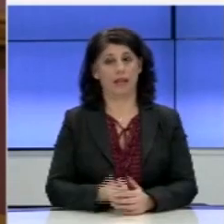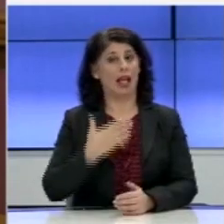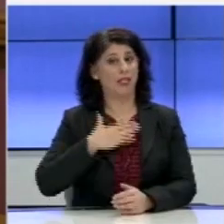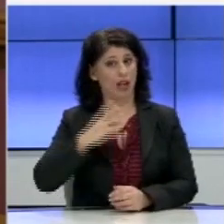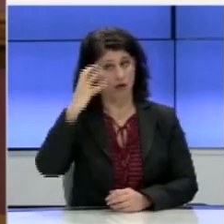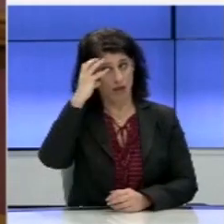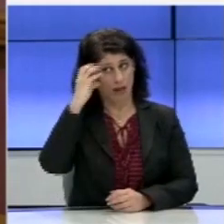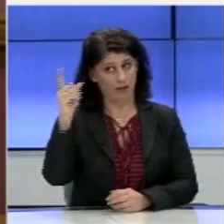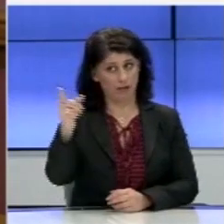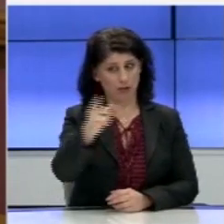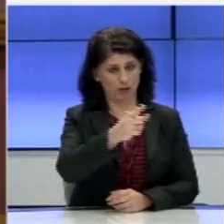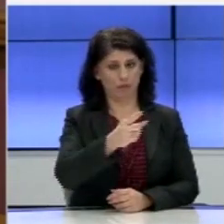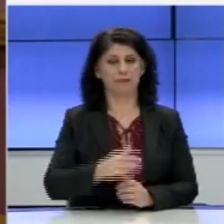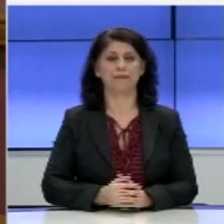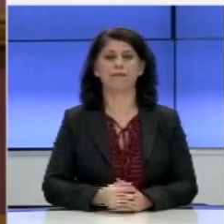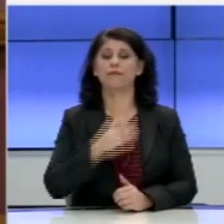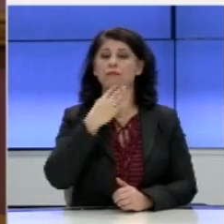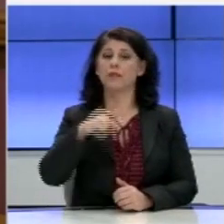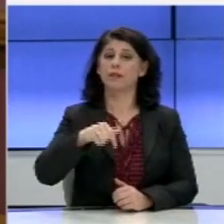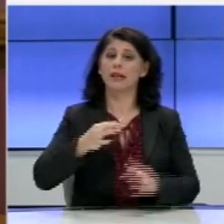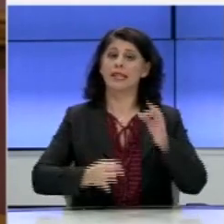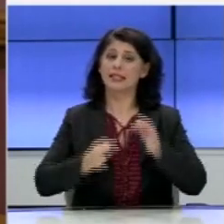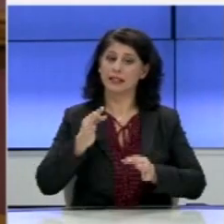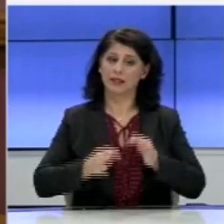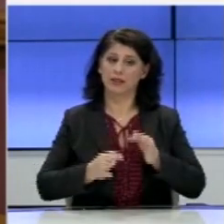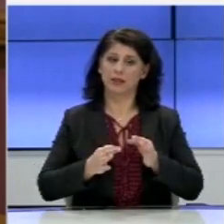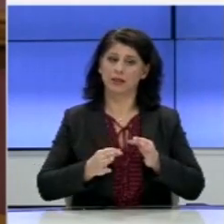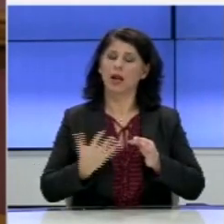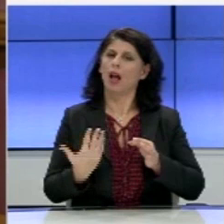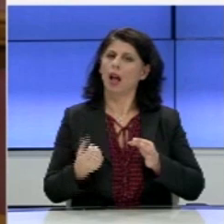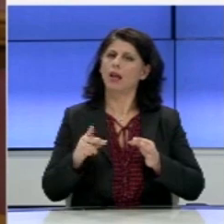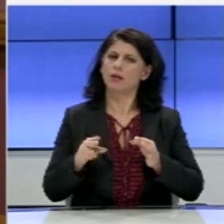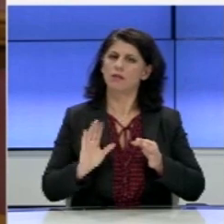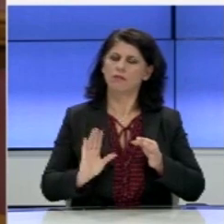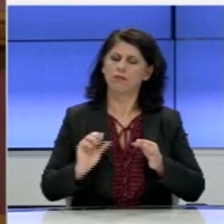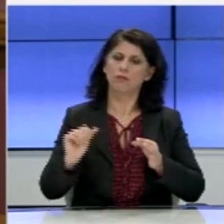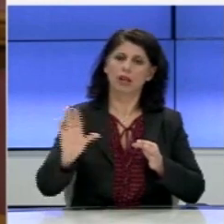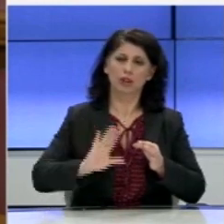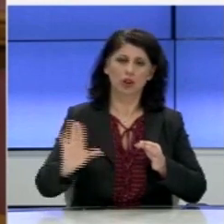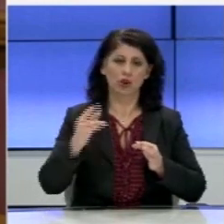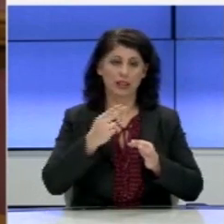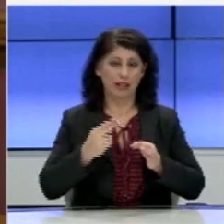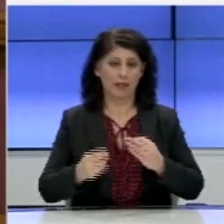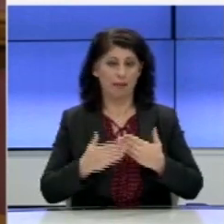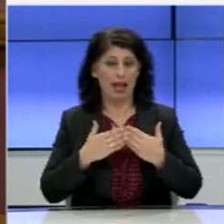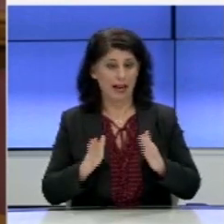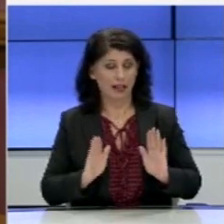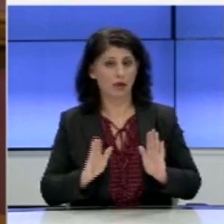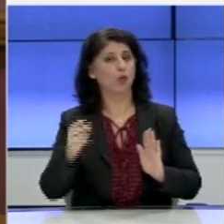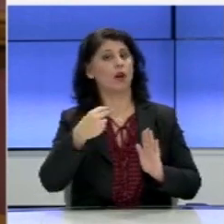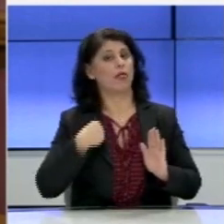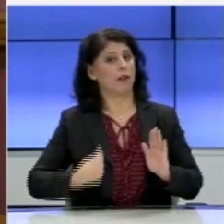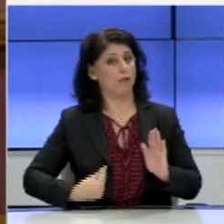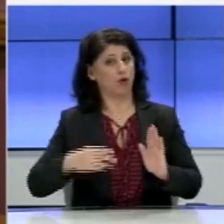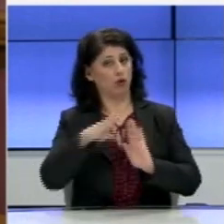Θέλω να θυμίσω, με αφορμή τη σημερινή συζήτηση, που έχει να κάνει πέρα από τα ζητήματα που ανοίγουν για το